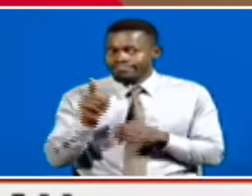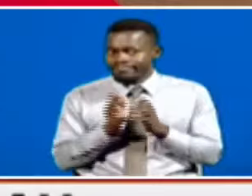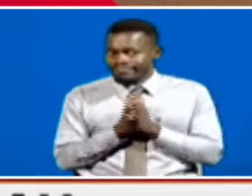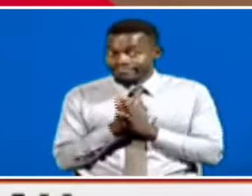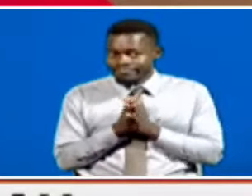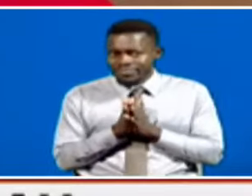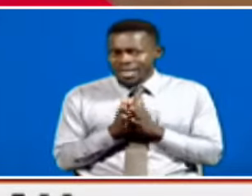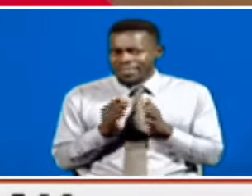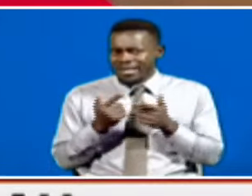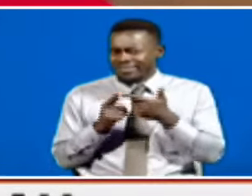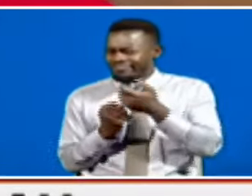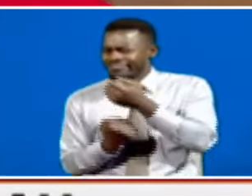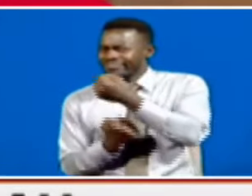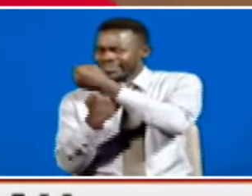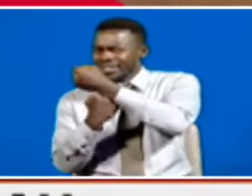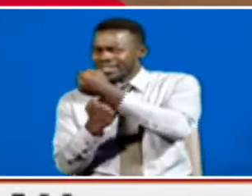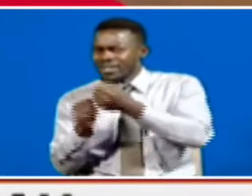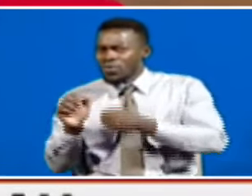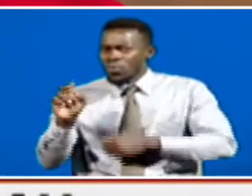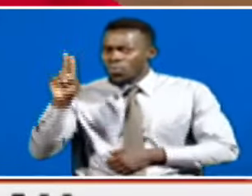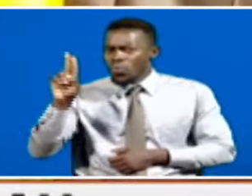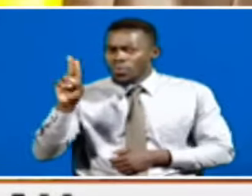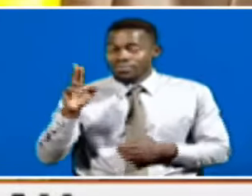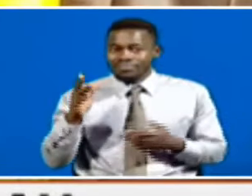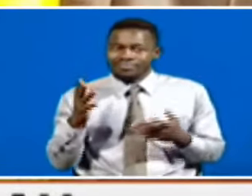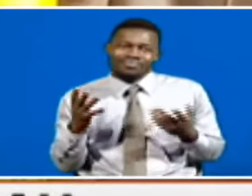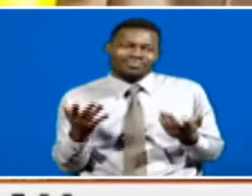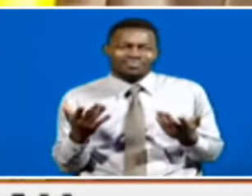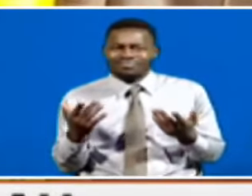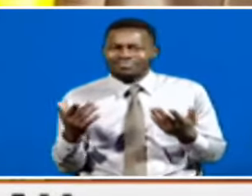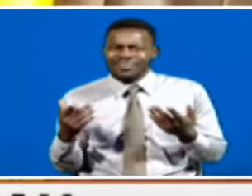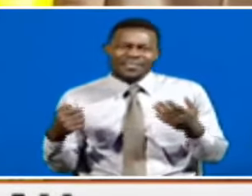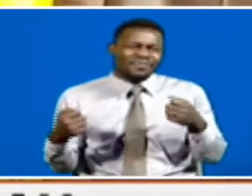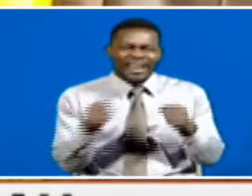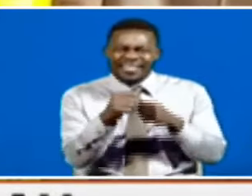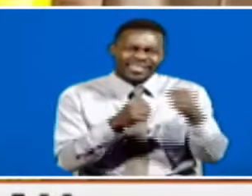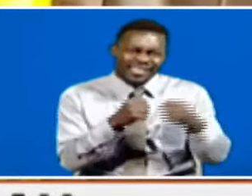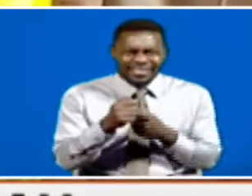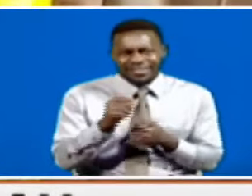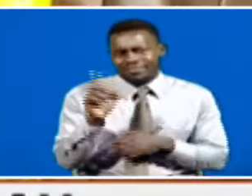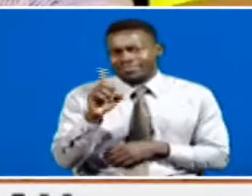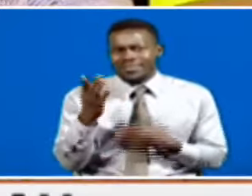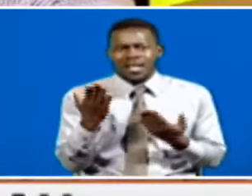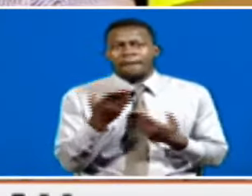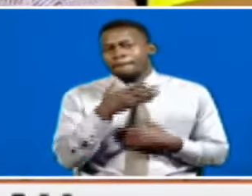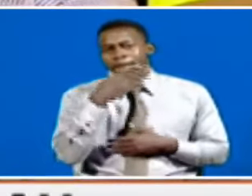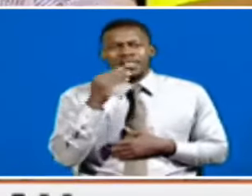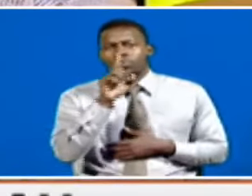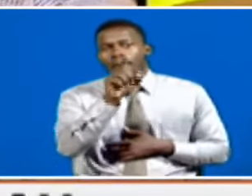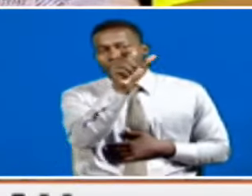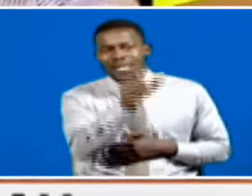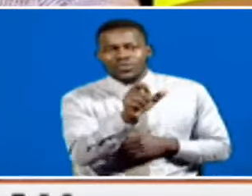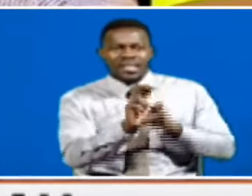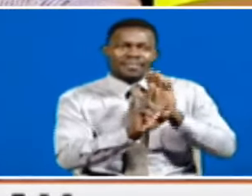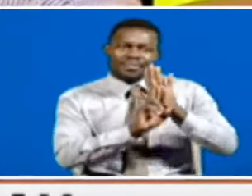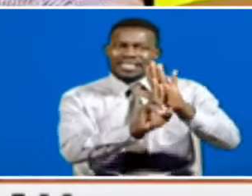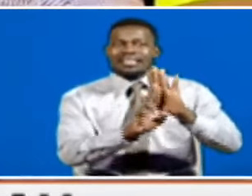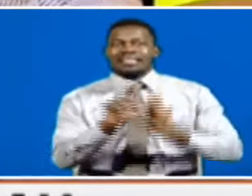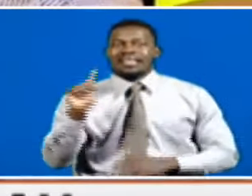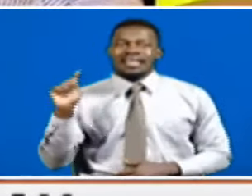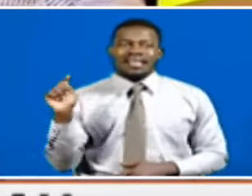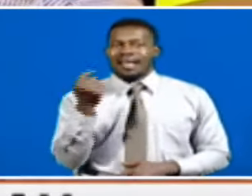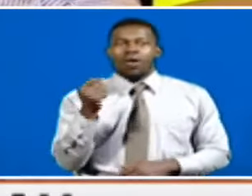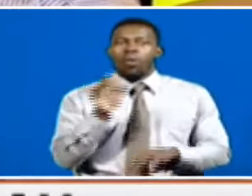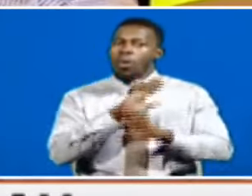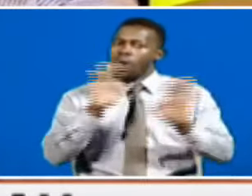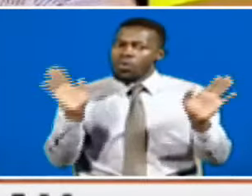tutaki kuwagawanisha na bado hajatamka. Si wote kama nchi, kama chama zote na kama wananchi wa Kenya,